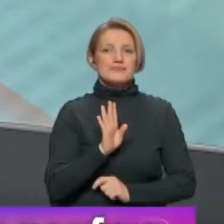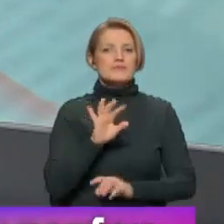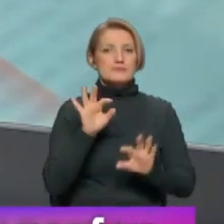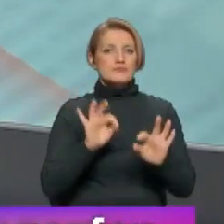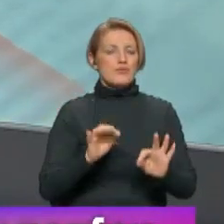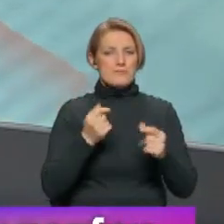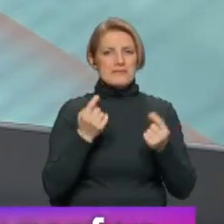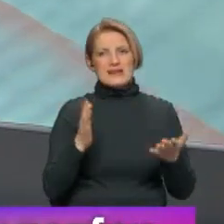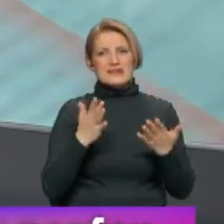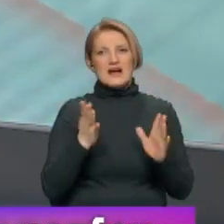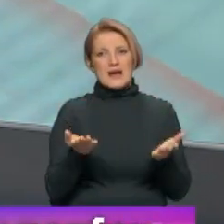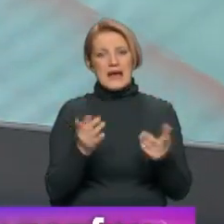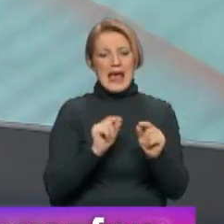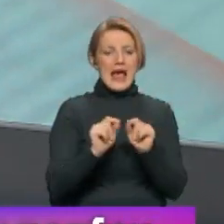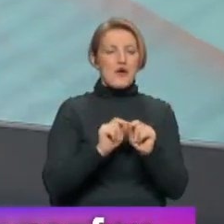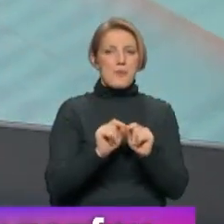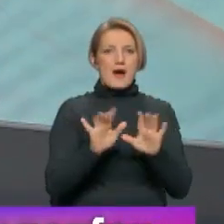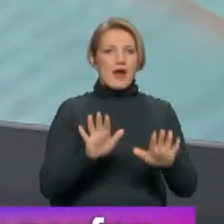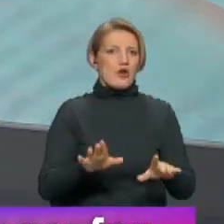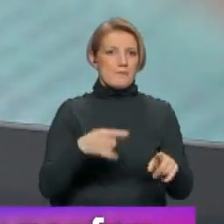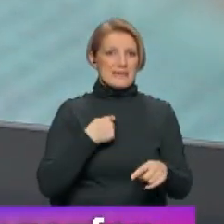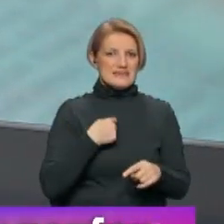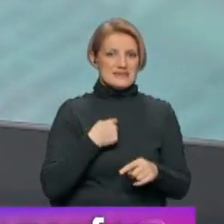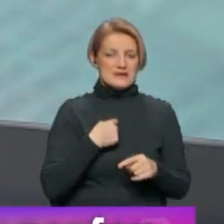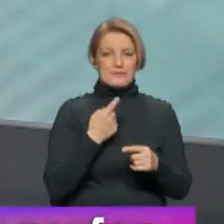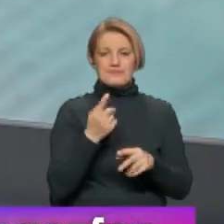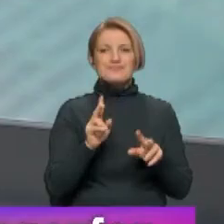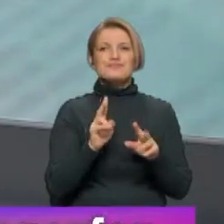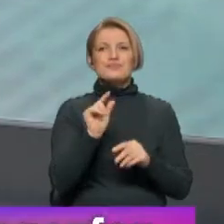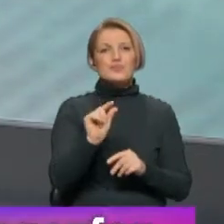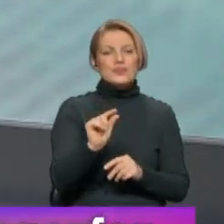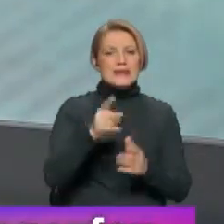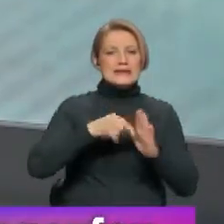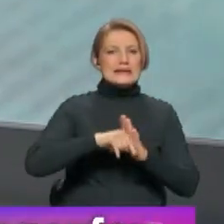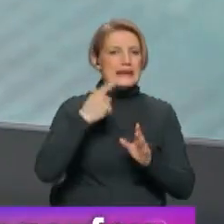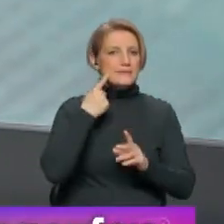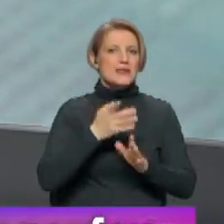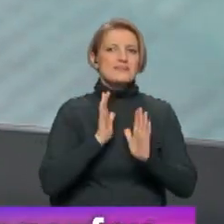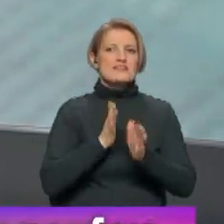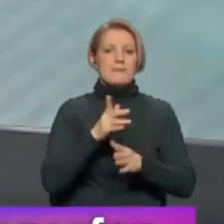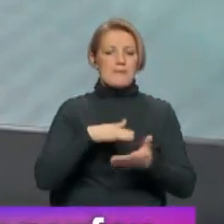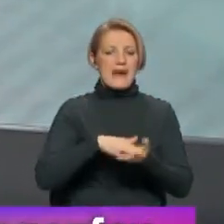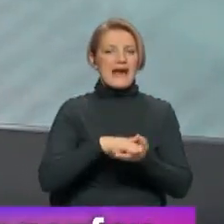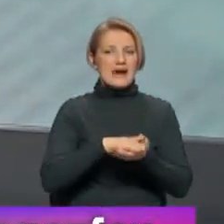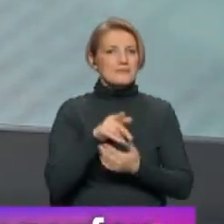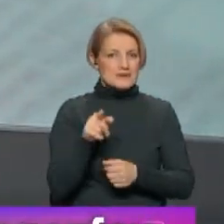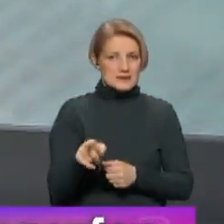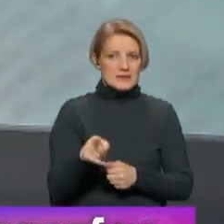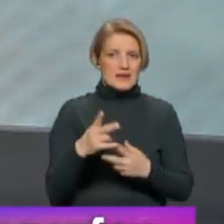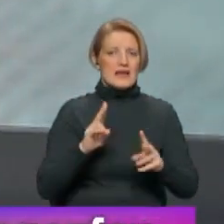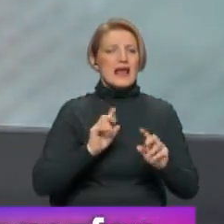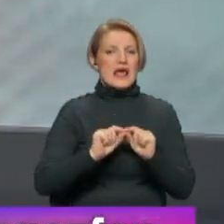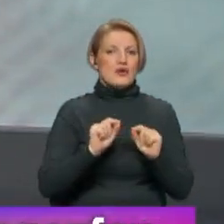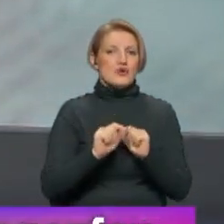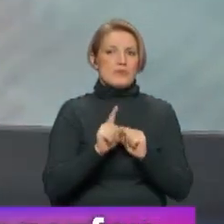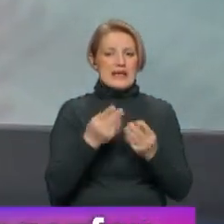Bu biraz daha böyle makroekonomik alıyor. Biz böyle mikrosundan devam edelim isterseniz. Ayakkabı endeksi ve